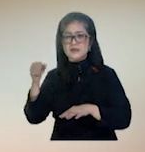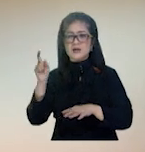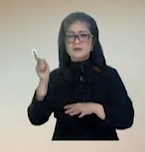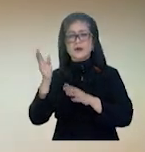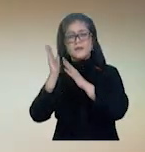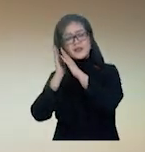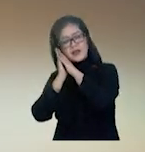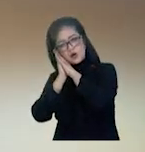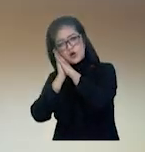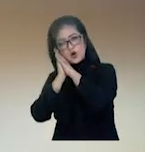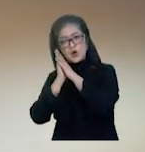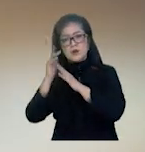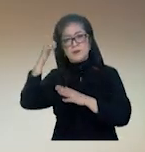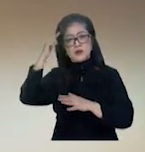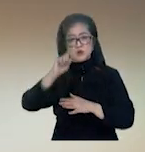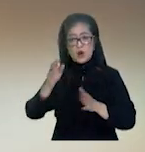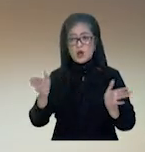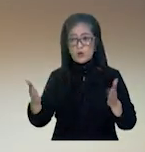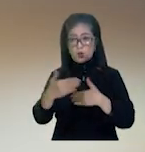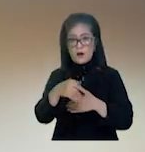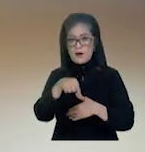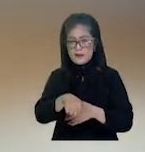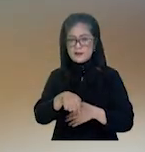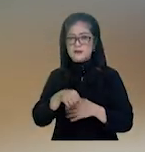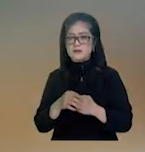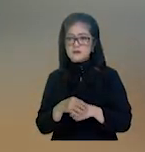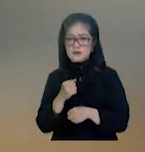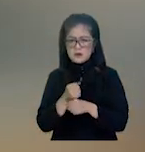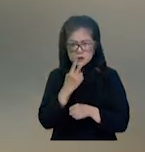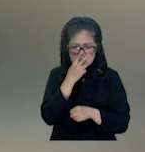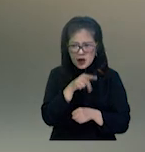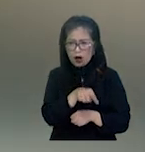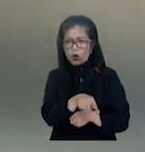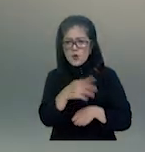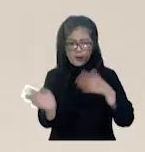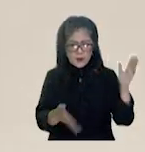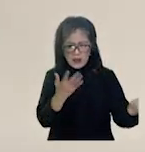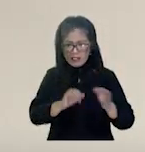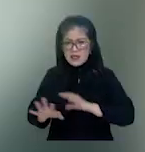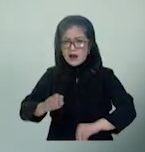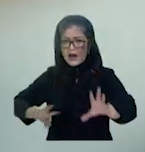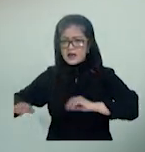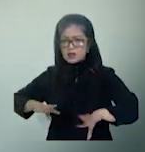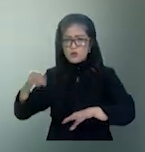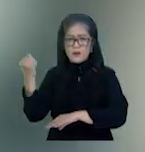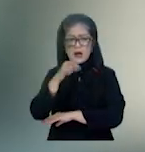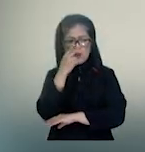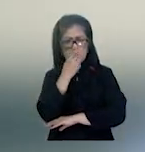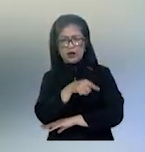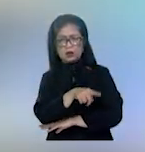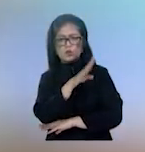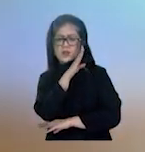sekolah. Aksi pelaku ini diketahui saat guru masuk mendapati ruang berantakan dan menemukan pelaku tertidur.